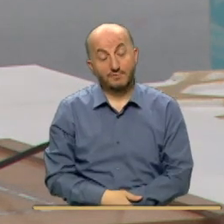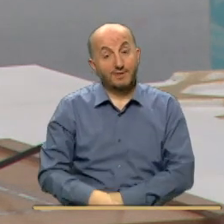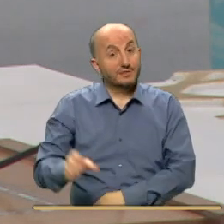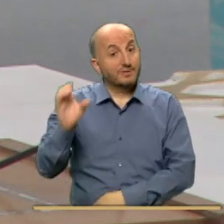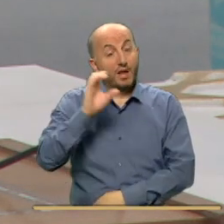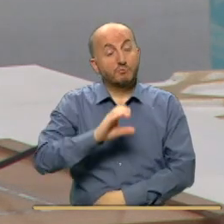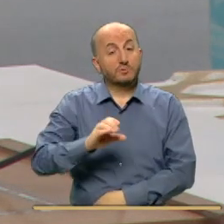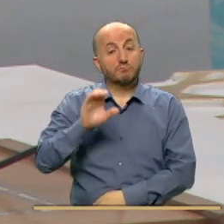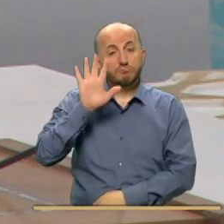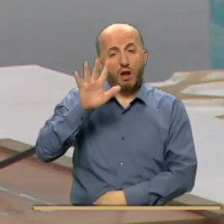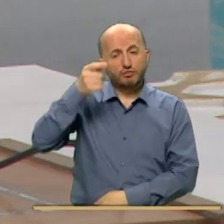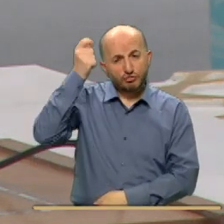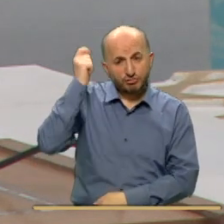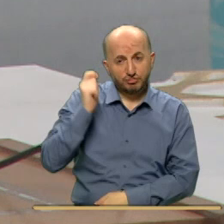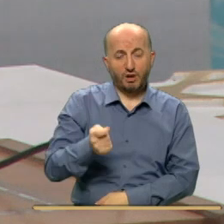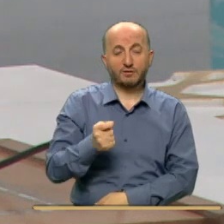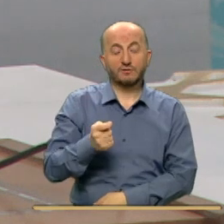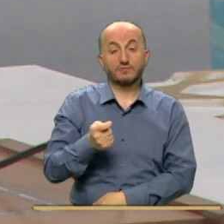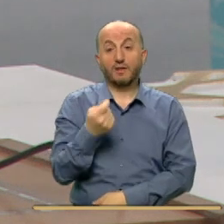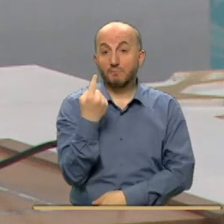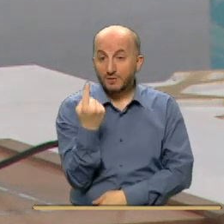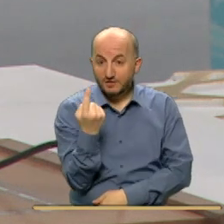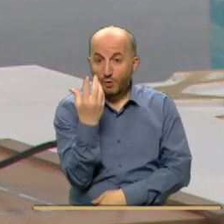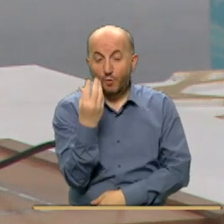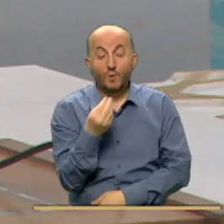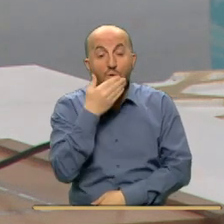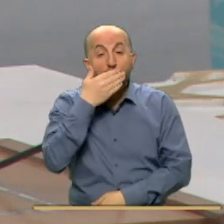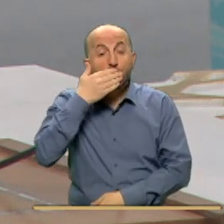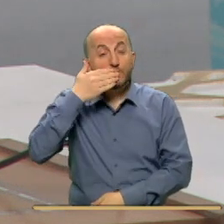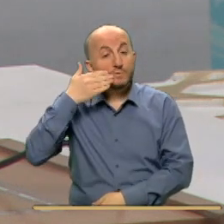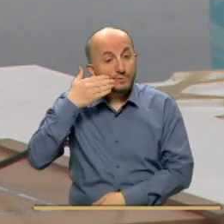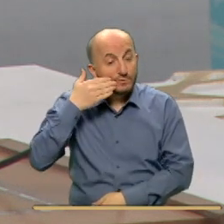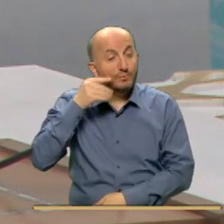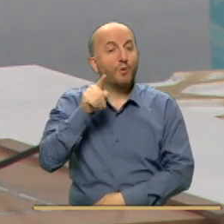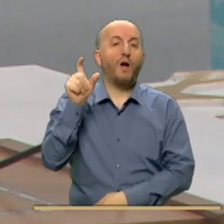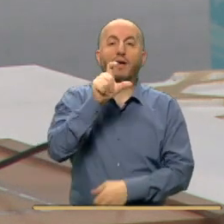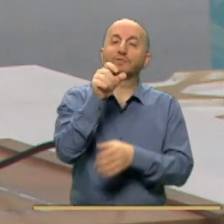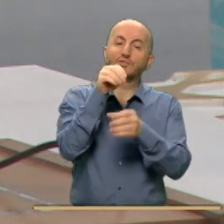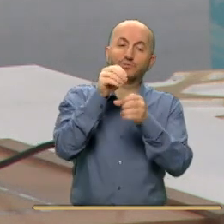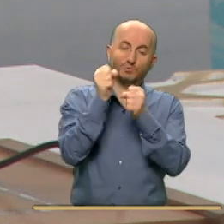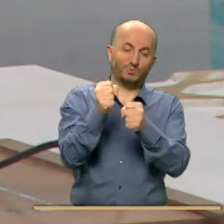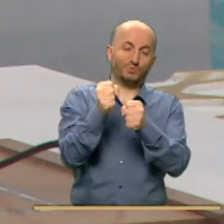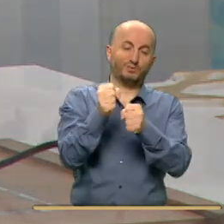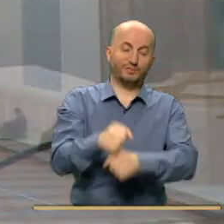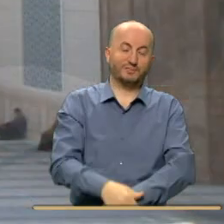İslam'ın 5 temel esasından birisi olan oruç bu ayda tutulur.